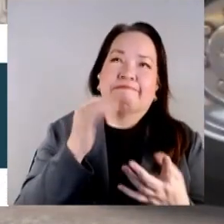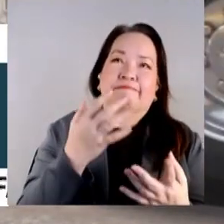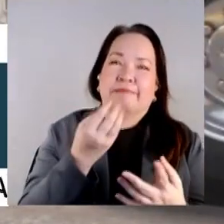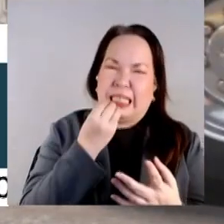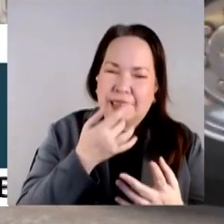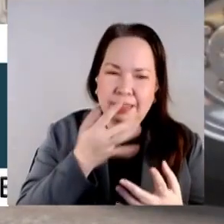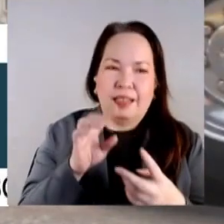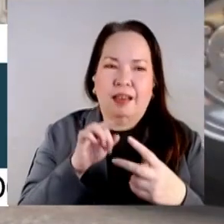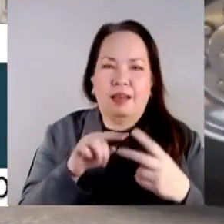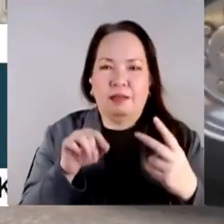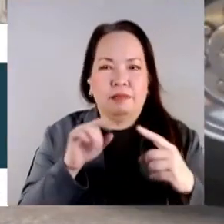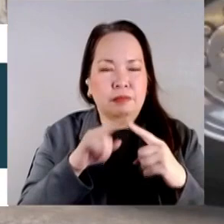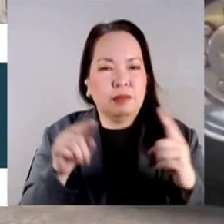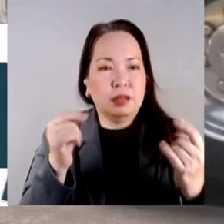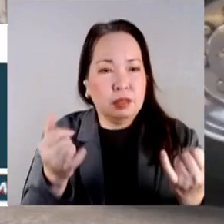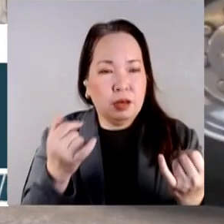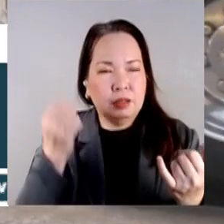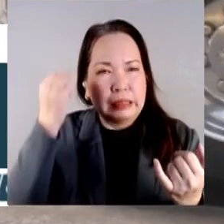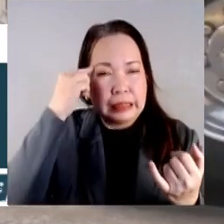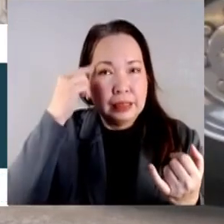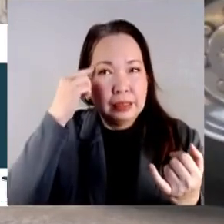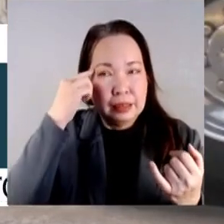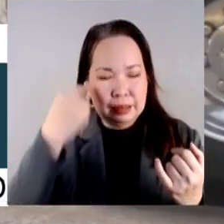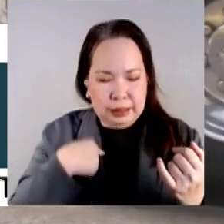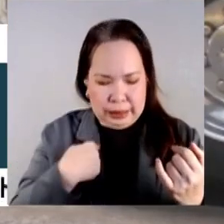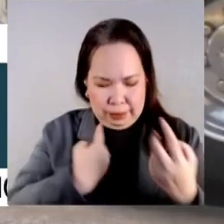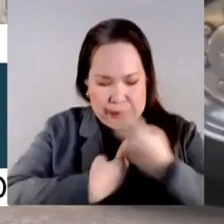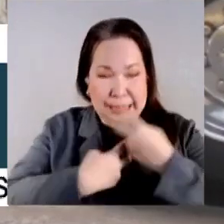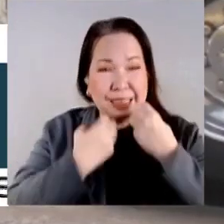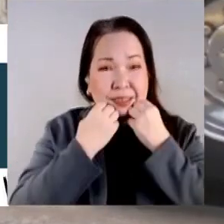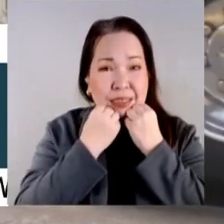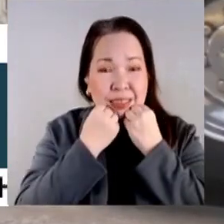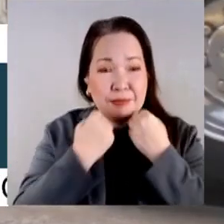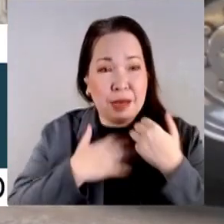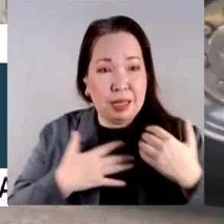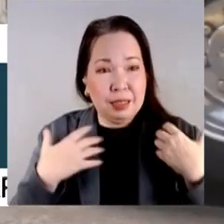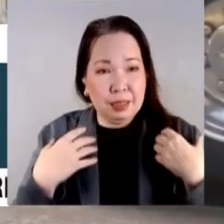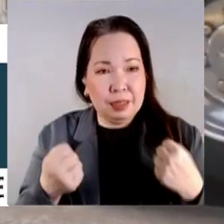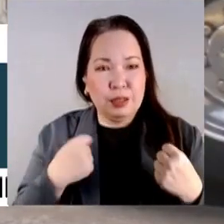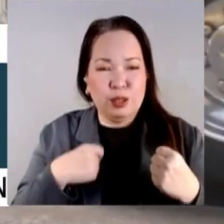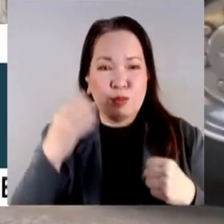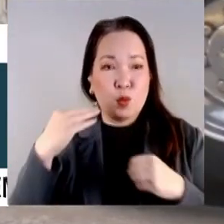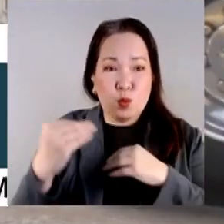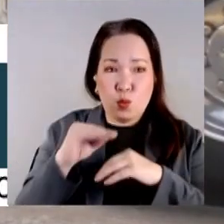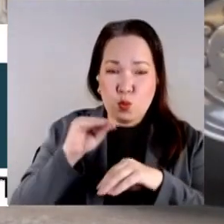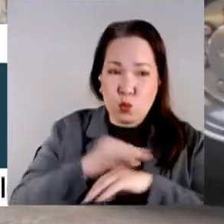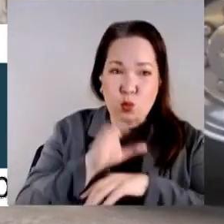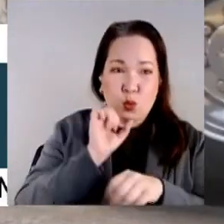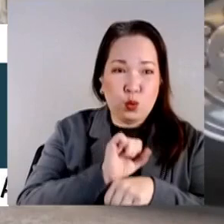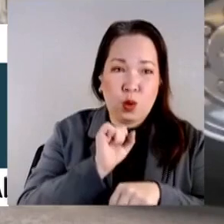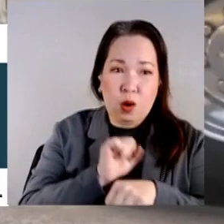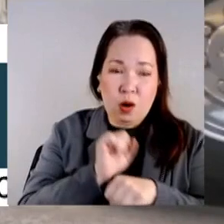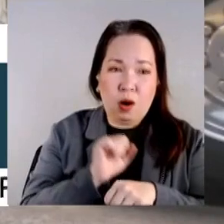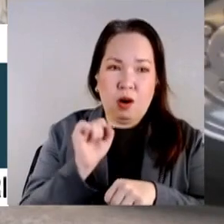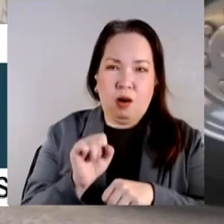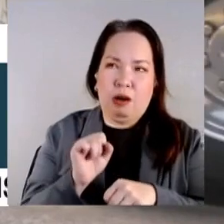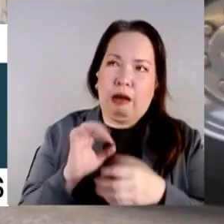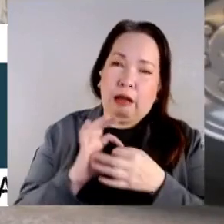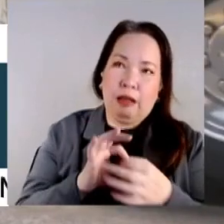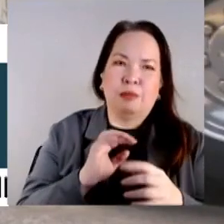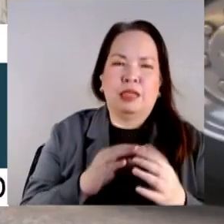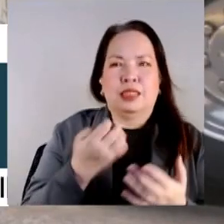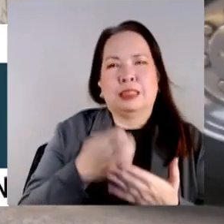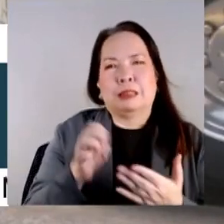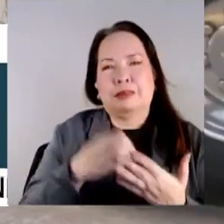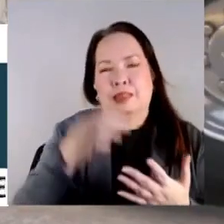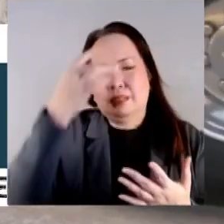ko na kailangan ko alagaan ng health ko kasi nga syempre naapektuhan yung work ko. Pati siyempre financial magastos pag magkasakit